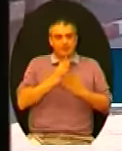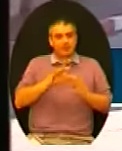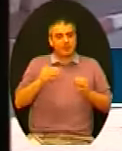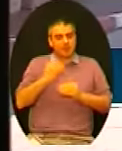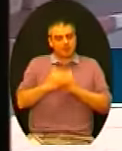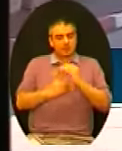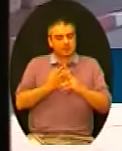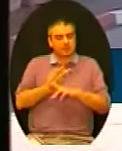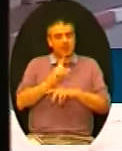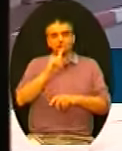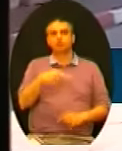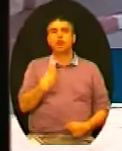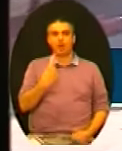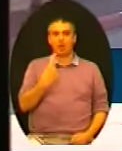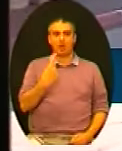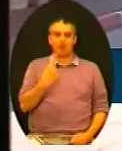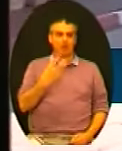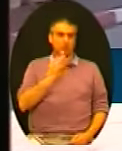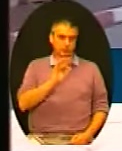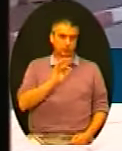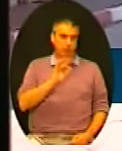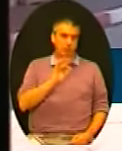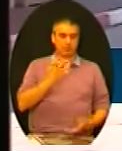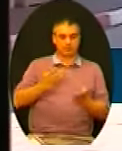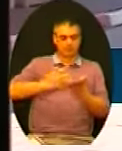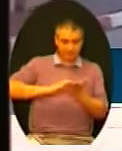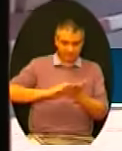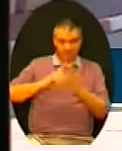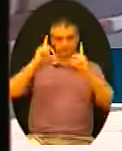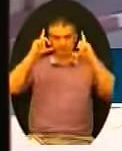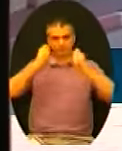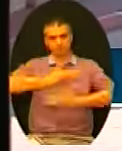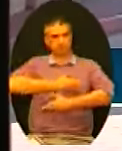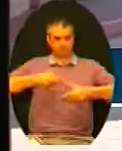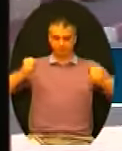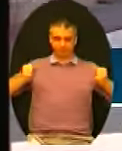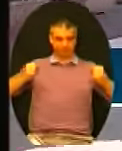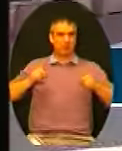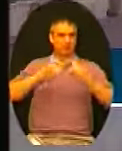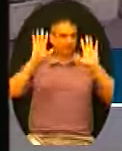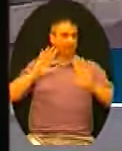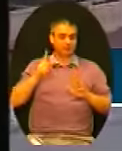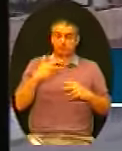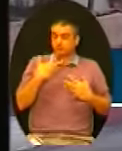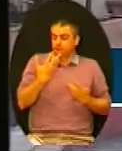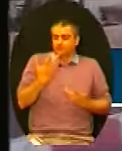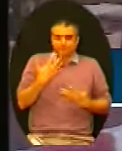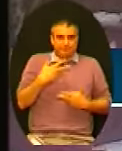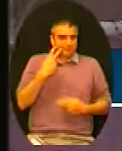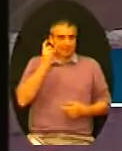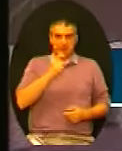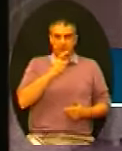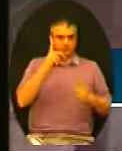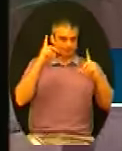לעבור תהליך של איזו שעה של טביעת אצבע, והתמונה כמו בסרטים, שזה מבחיל, שבן אדם עשו